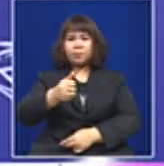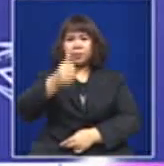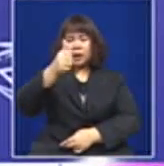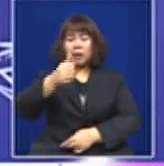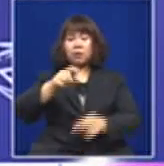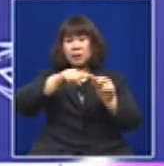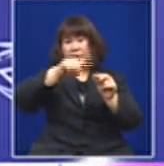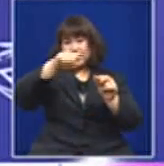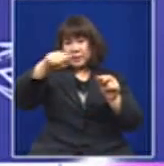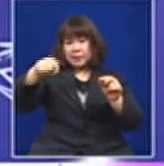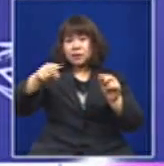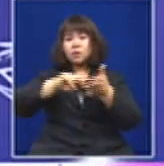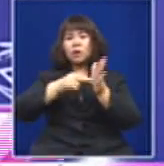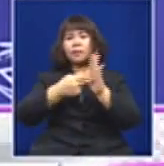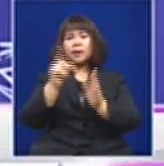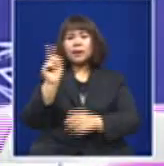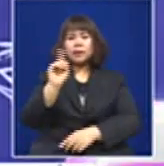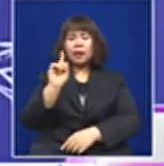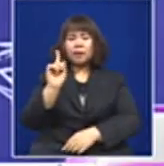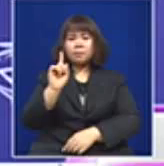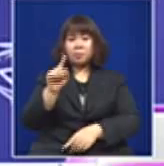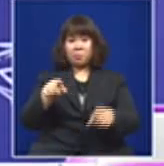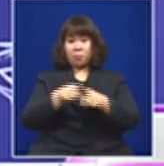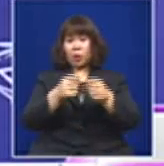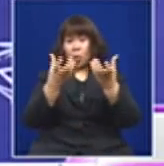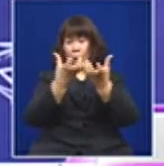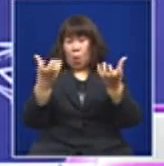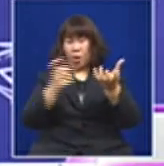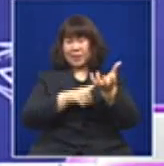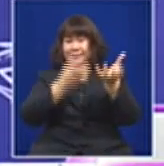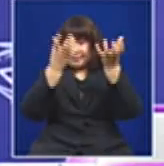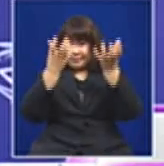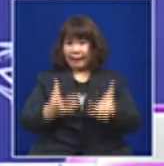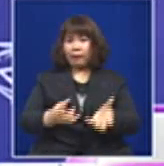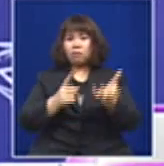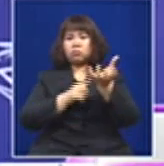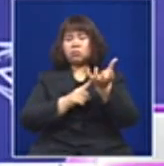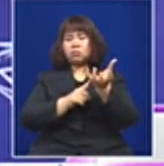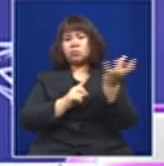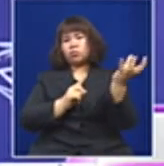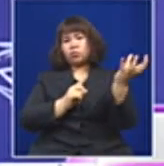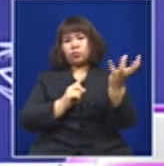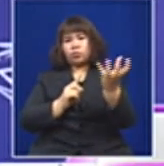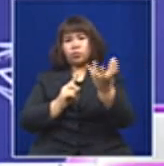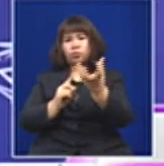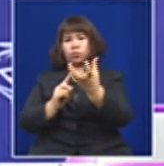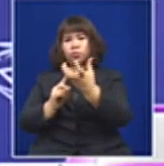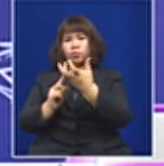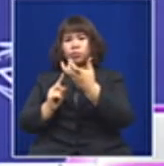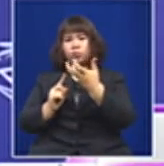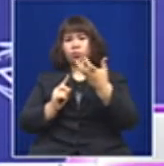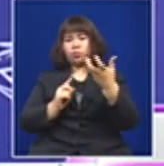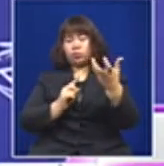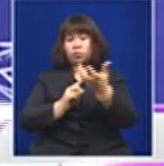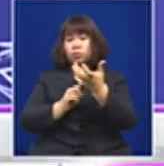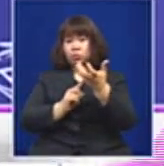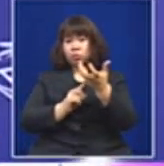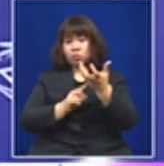ความโน้มถ่วงคือการที่วัตถุที่มีมวลมากๆเนี่ยมีการเคลื่อนที่และทำ